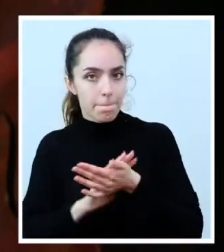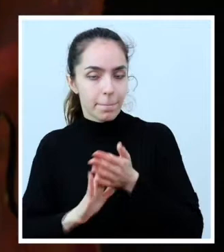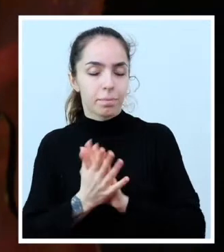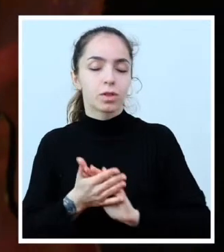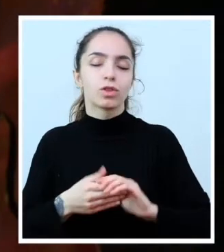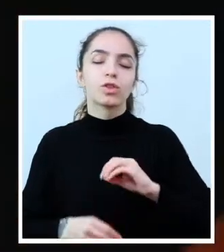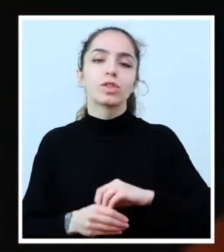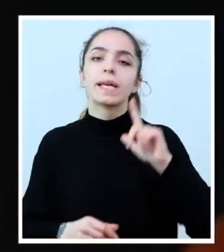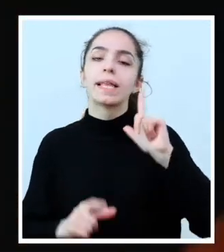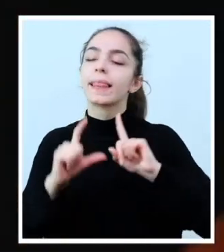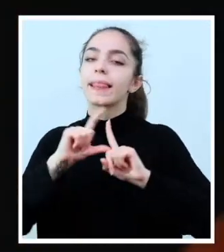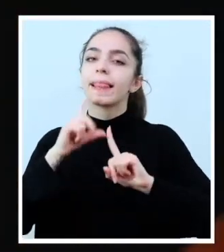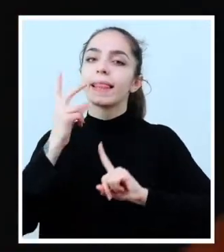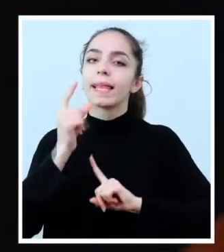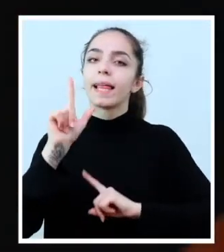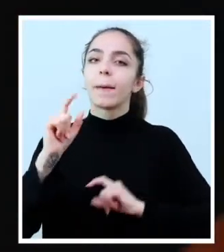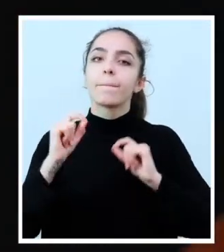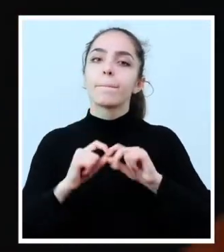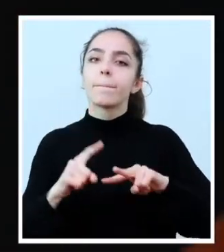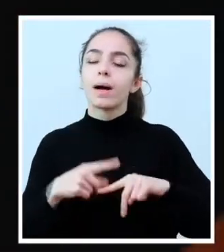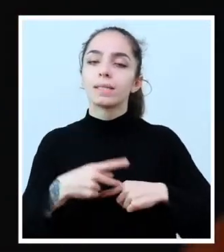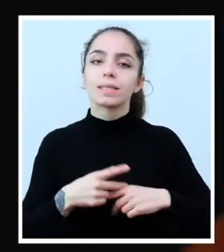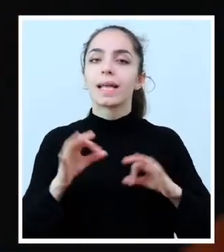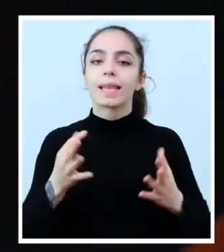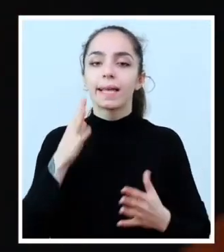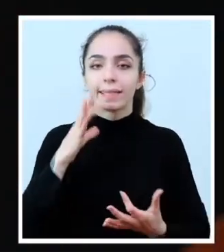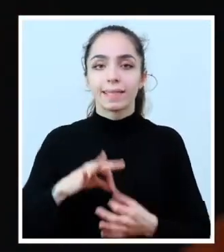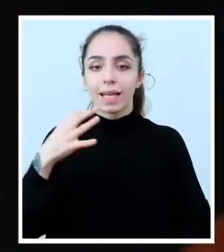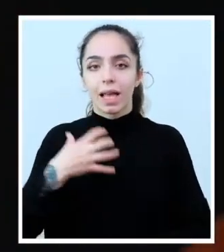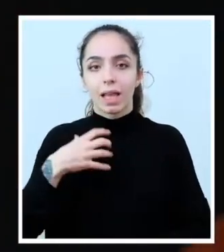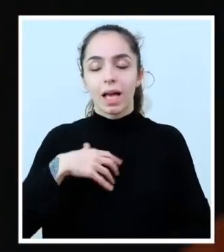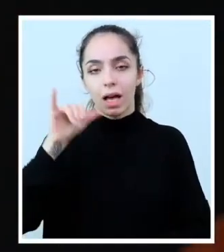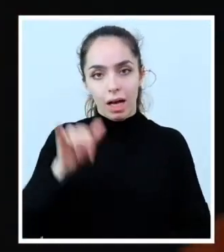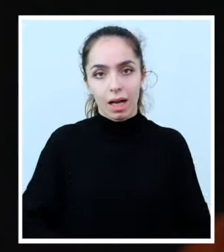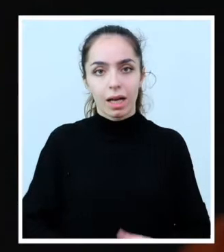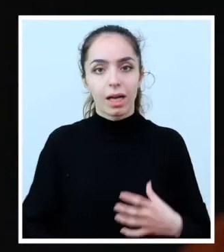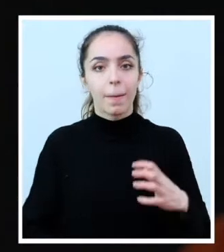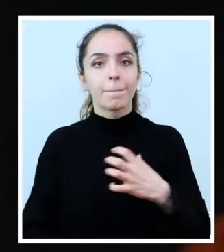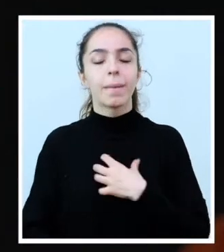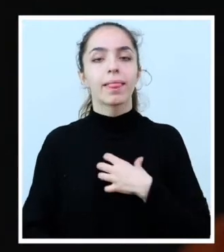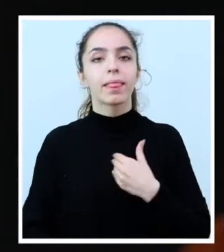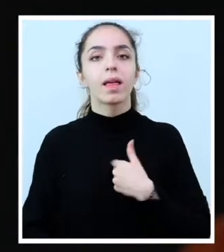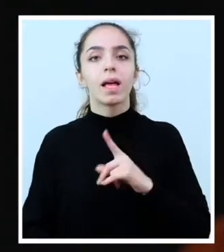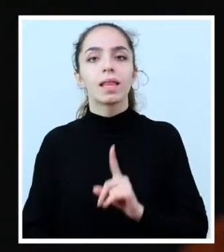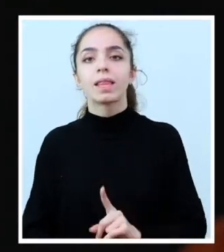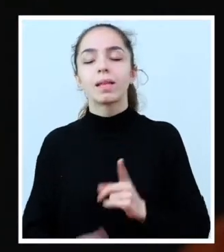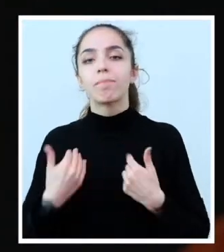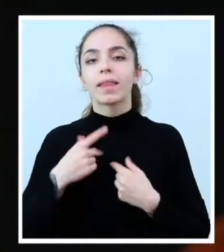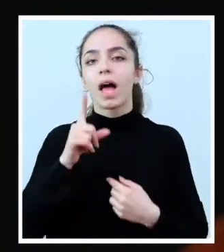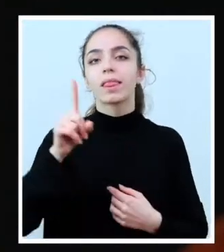çello için. Dilbaz daha çok enel hak, insanın ben